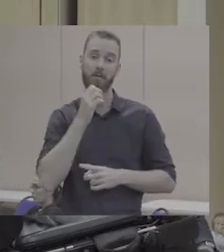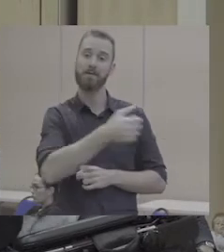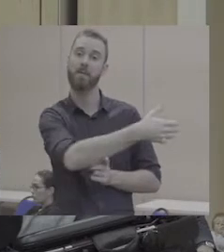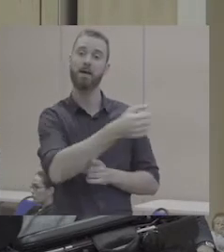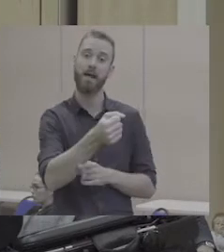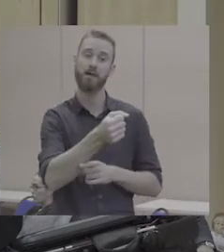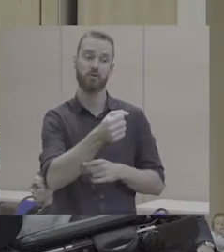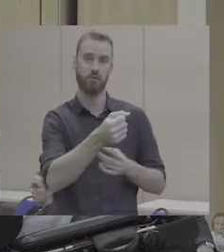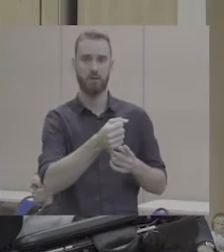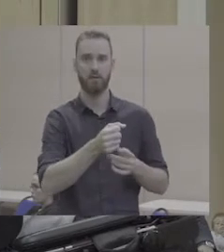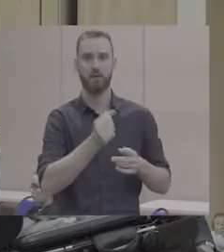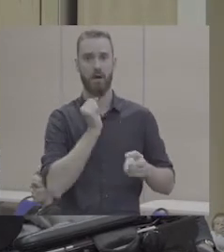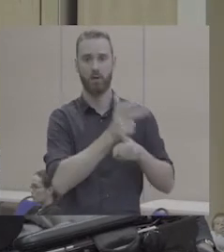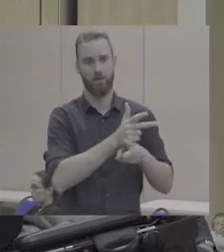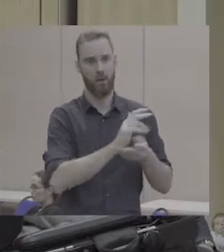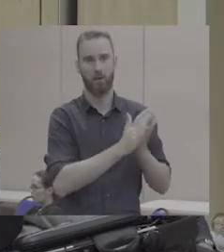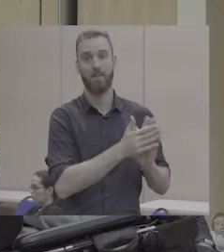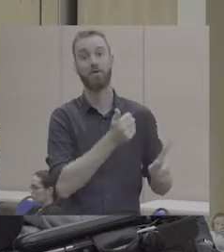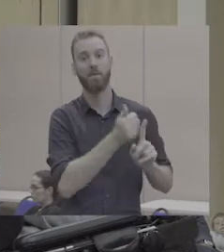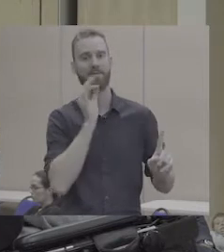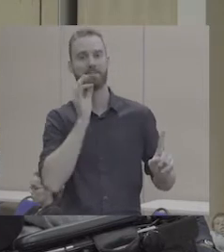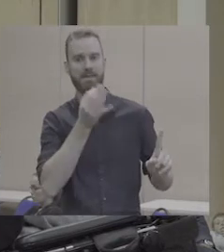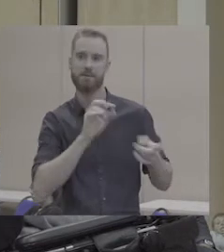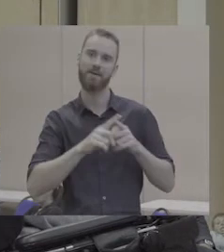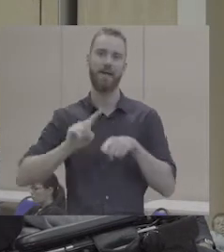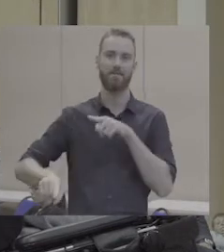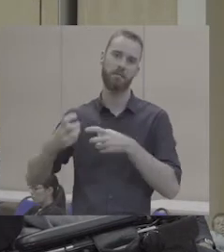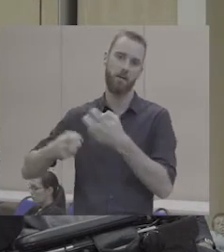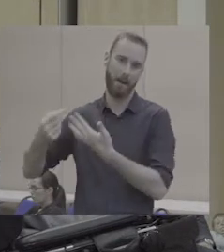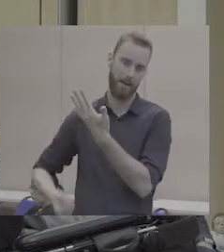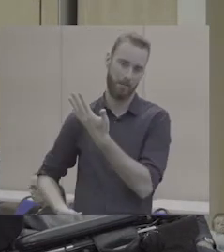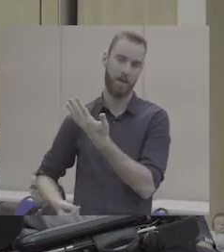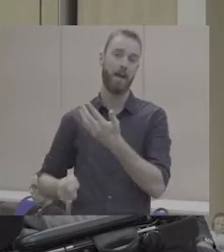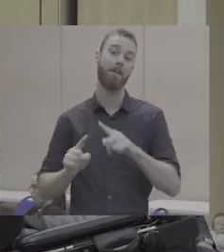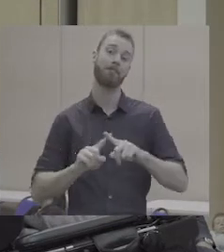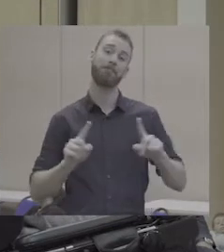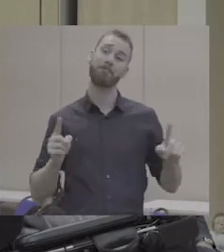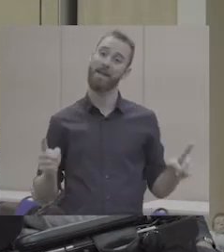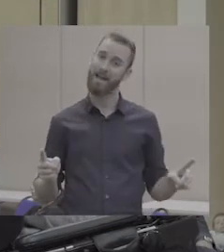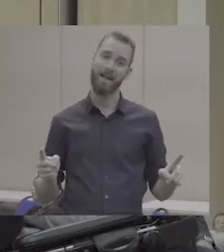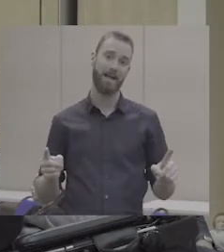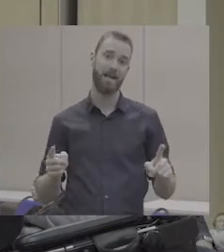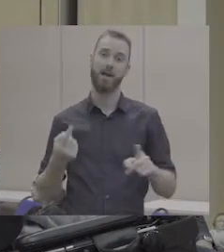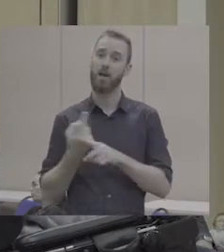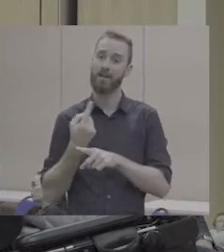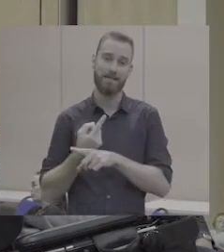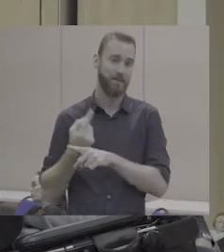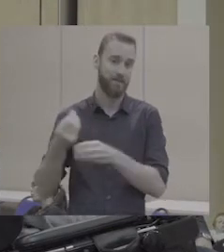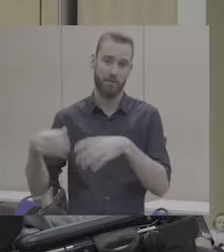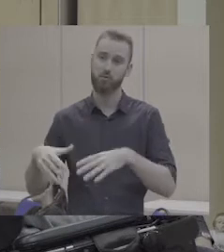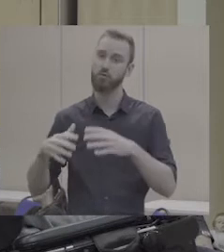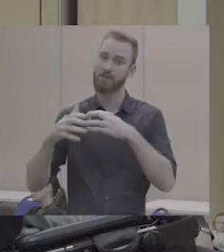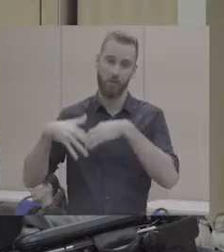entrepreneurs spécialisés, donc éviter les problèmes qui ont été mentionnés. En contrepartie, par contre, il va y avoir des pertes locatives, il va y avoir de